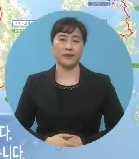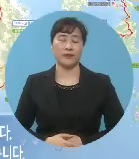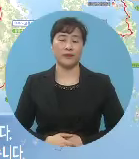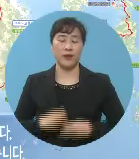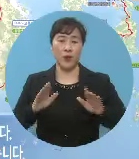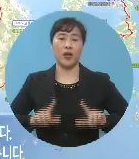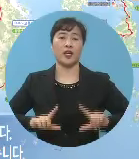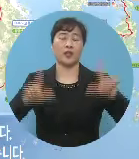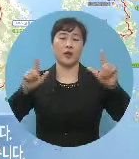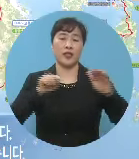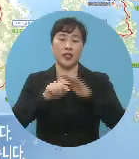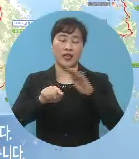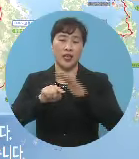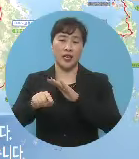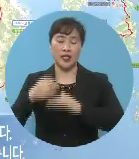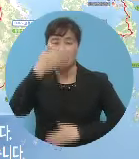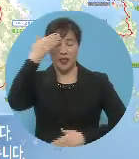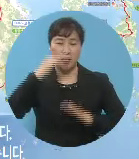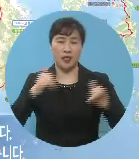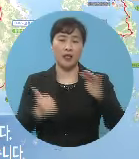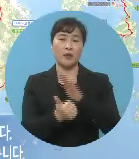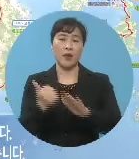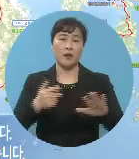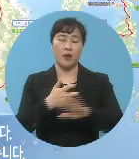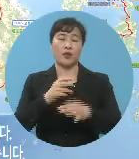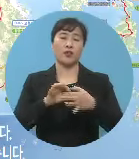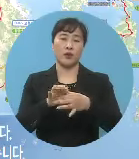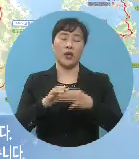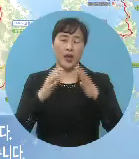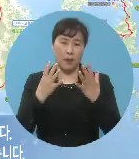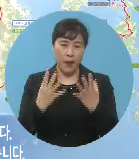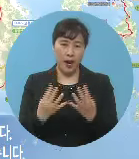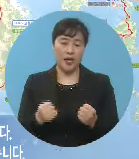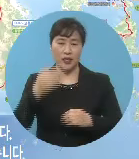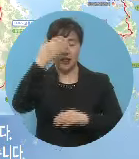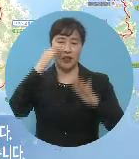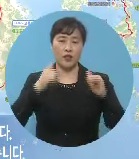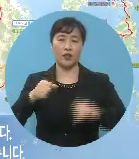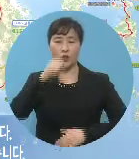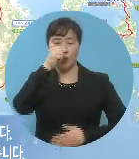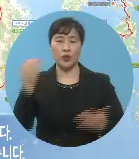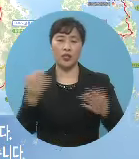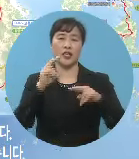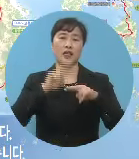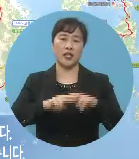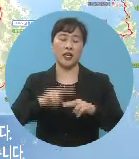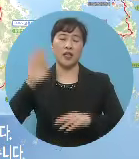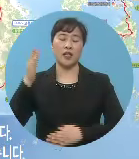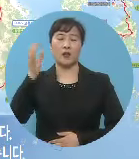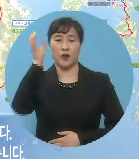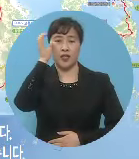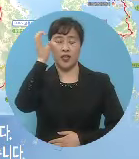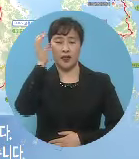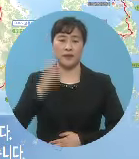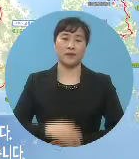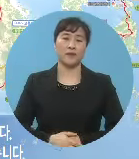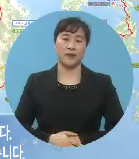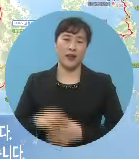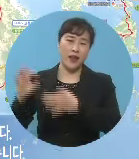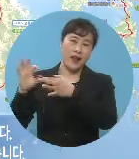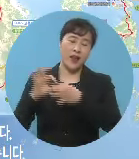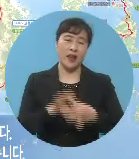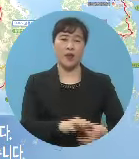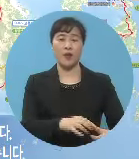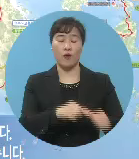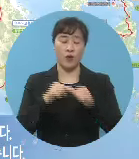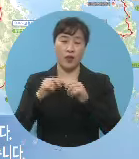올해도 찾아가는 청년 희망 버스를 통해 많은 청년들이 좋은 일자리를 찾게 될 것으로 기대합니다. 지속적인